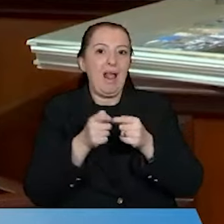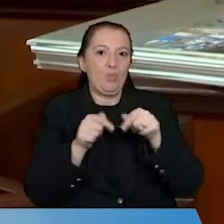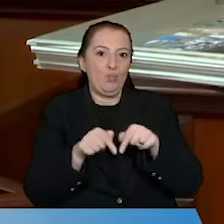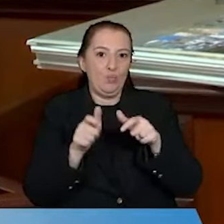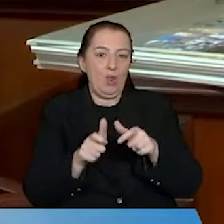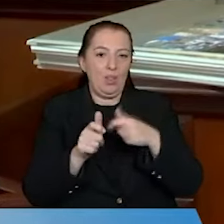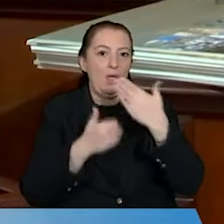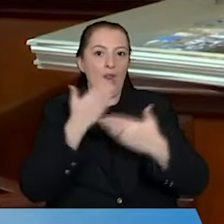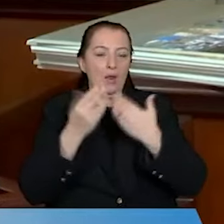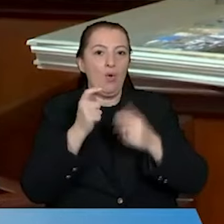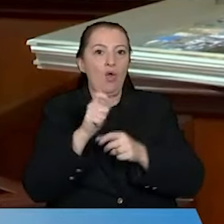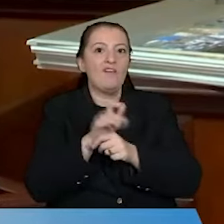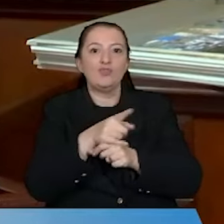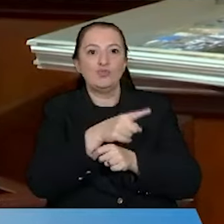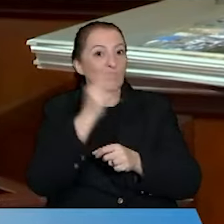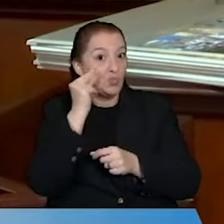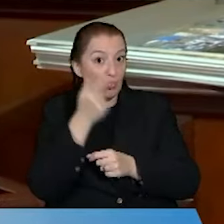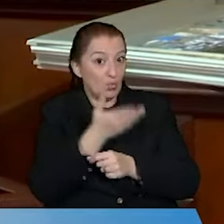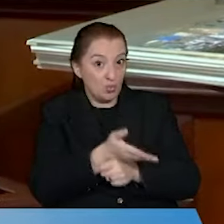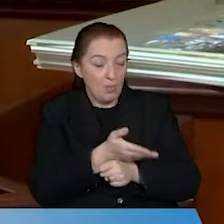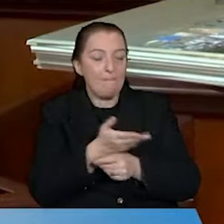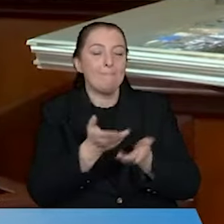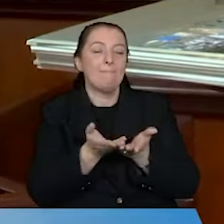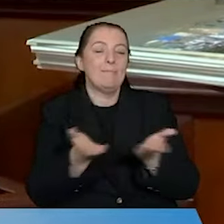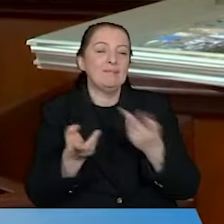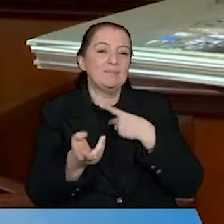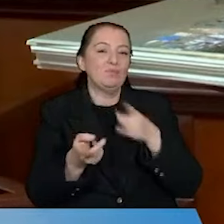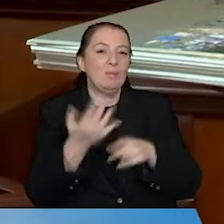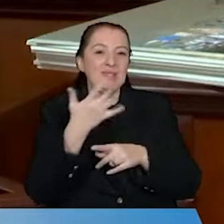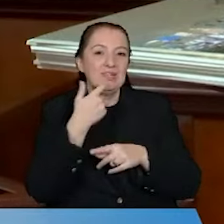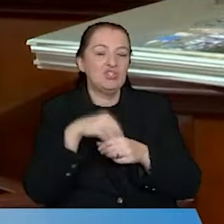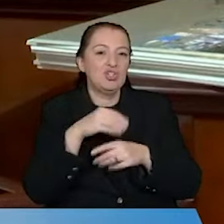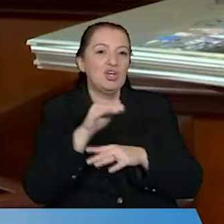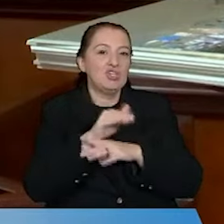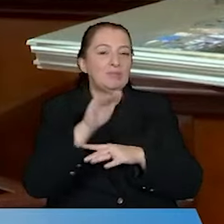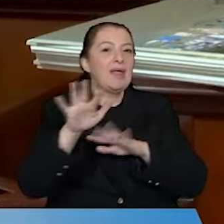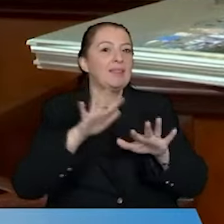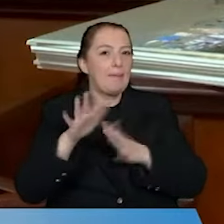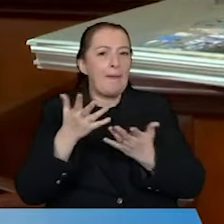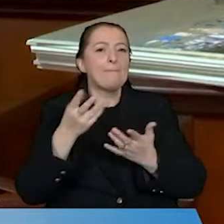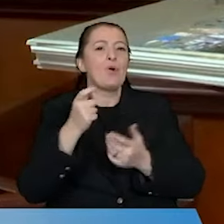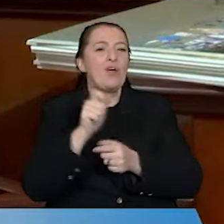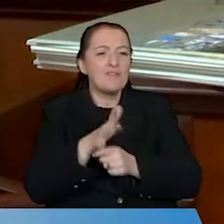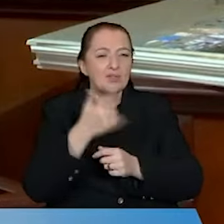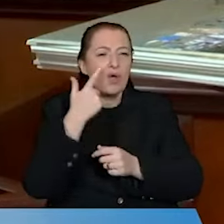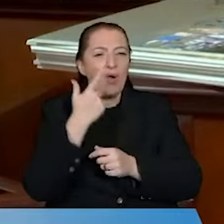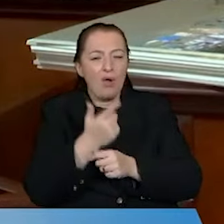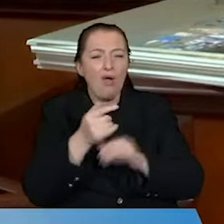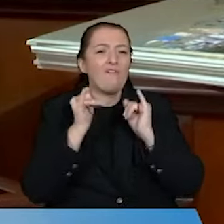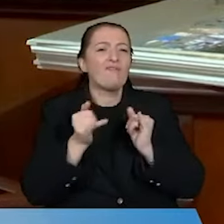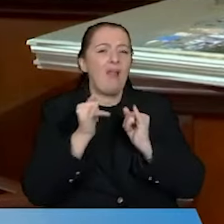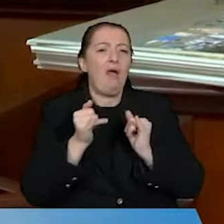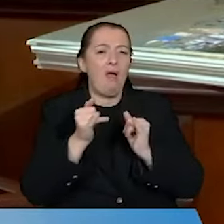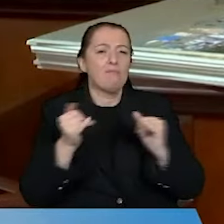anlatırken pandemiyi unuttu herhalde Fatih Bey. Maalesef bizim bu 5 yıl içinde yaşadığımız depremler, pandemiler, bir sürü felaketler